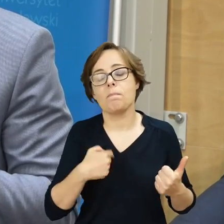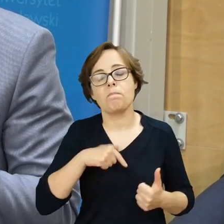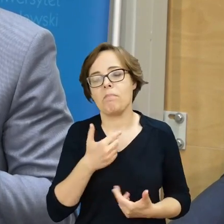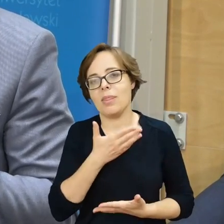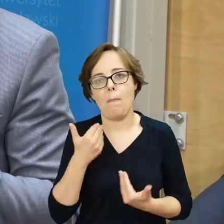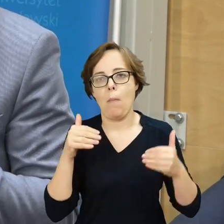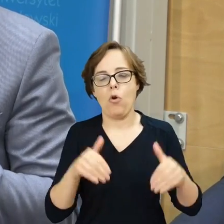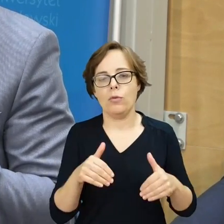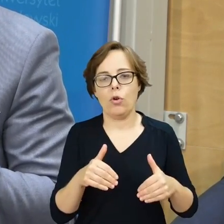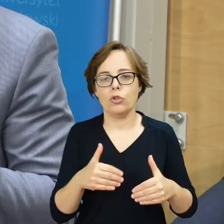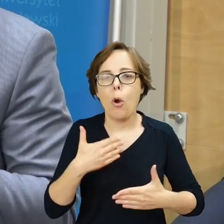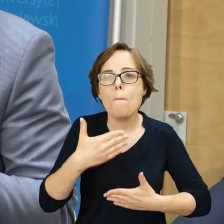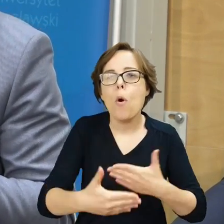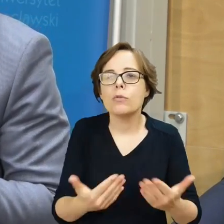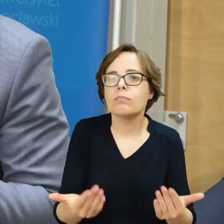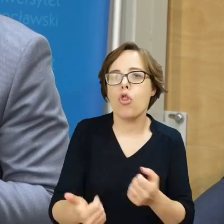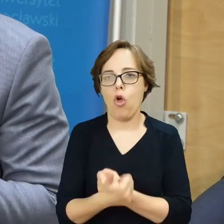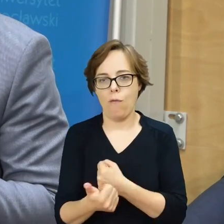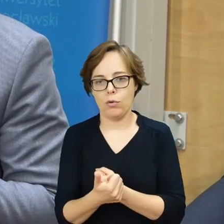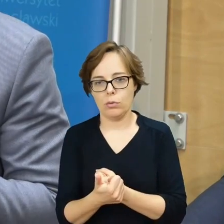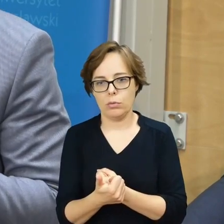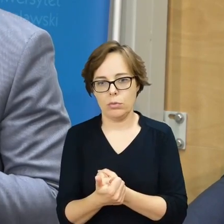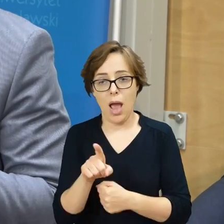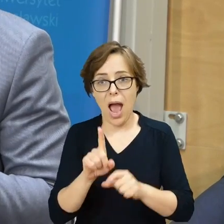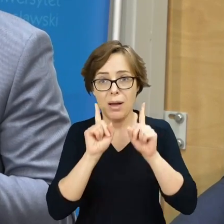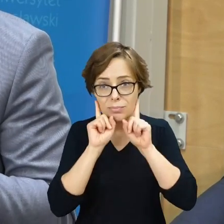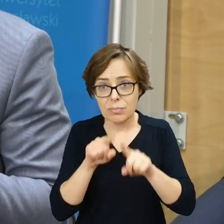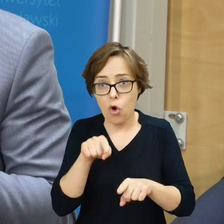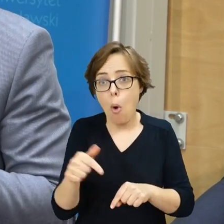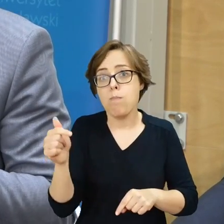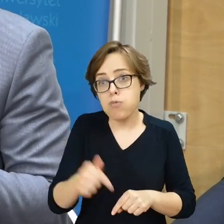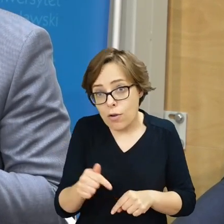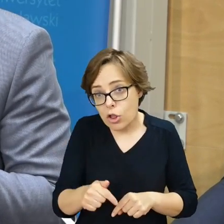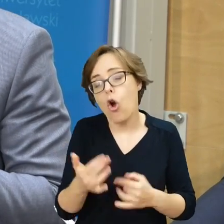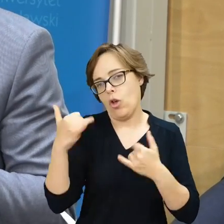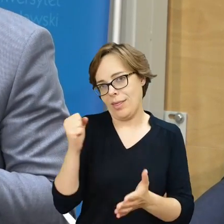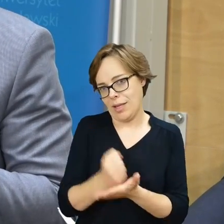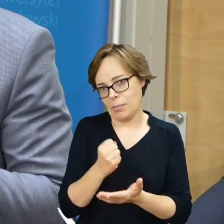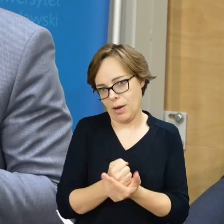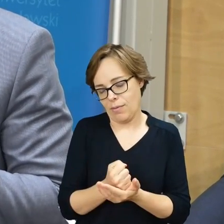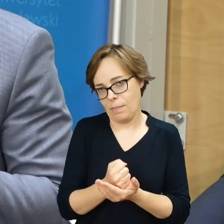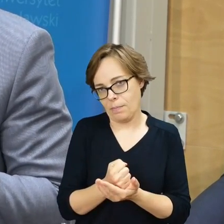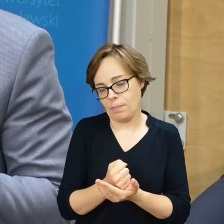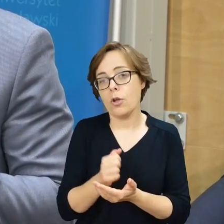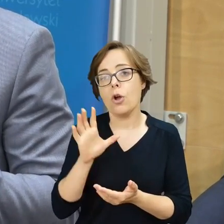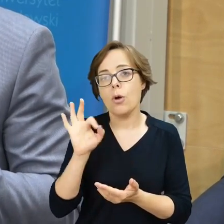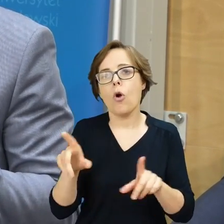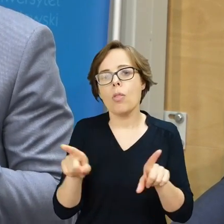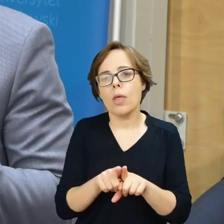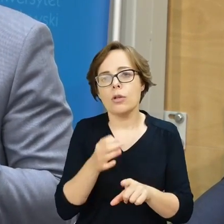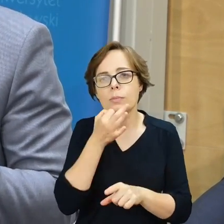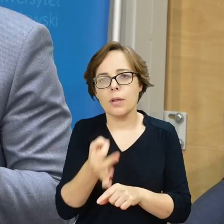prowadzenia postępowania dowodowego. A czy to tak naprawdę powinno być robione? To jest już inna sprawa, prawda? Bo też jest pytanie, czy środki